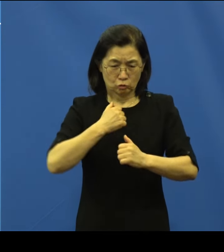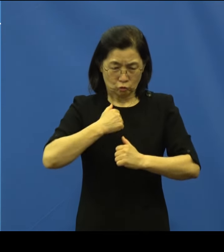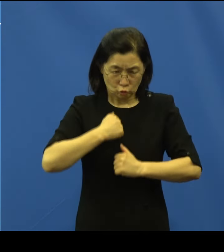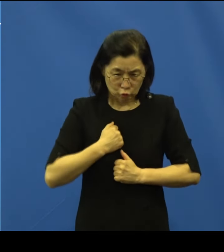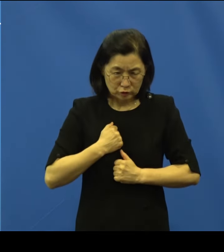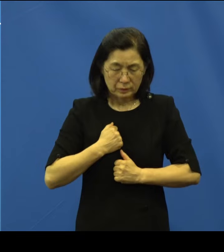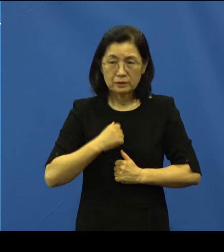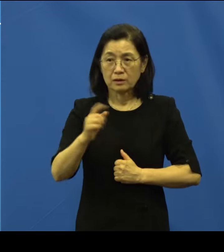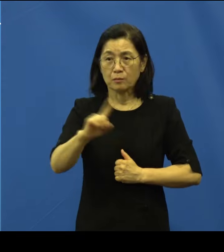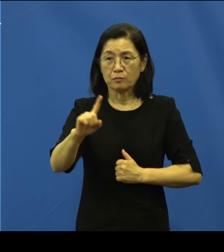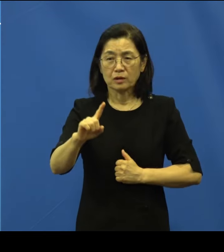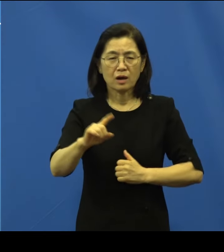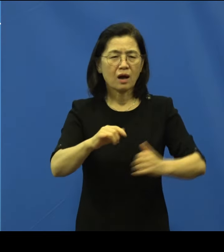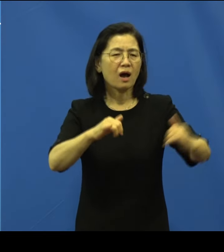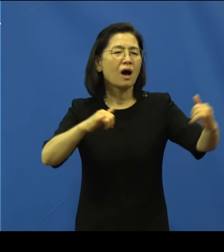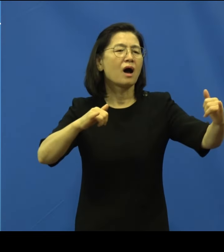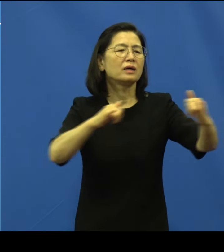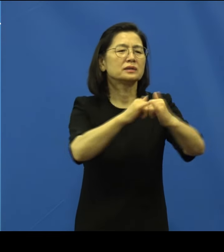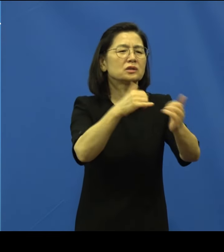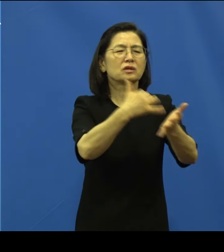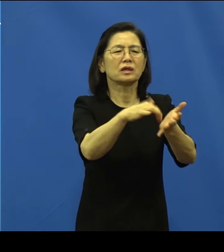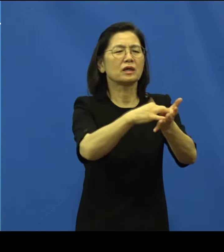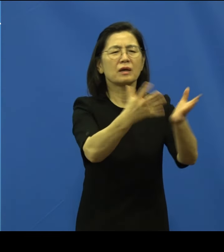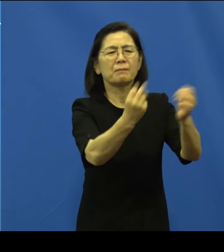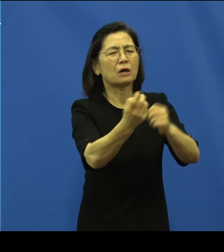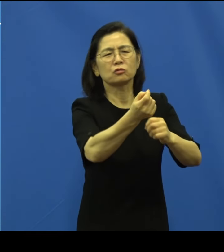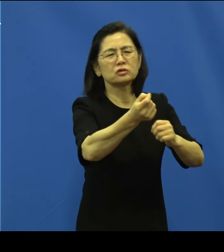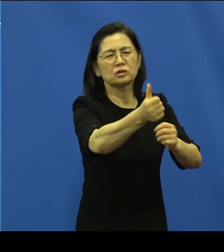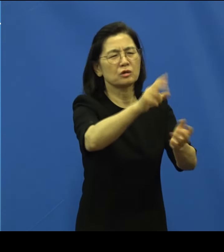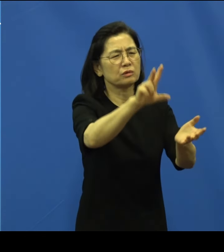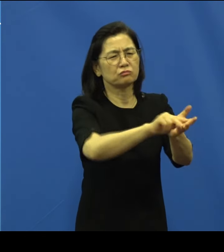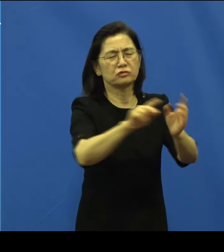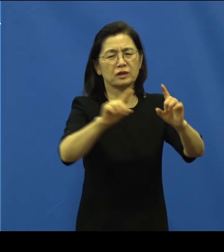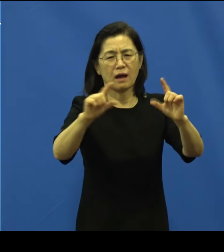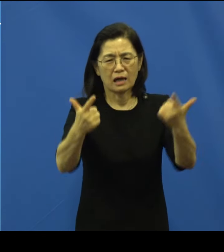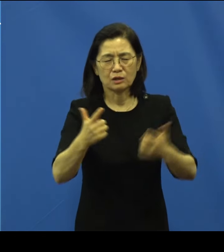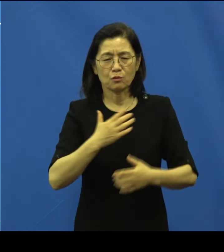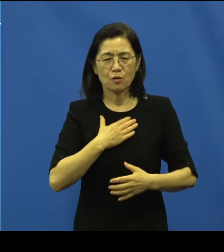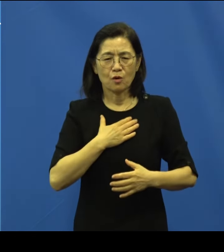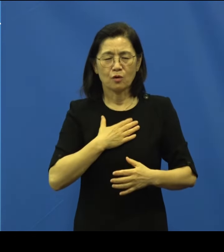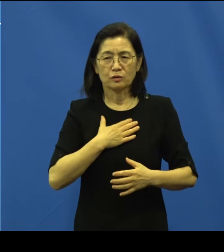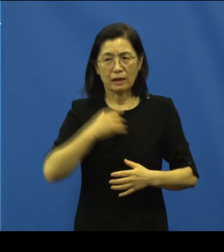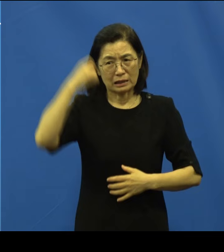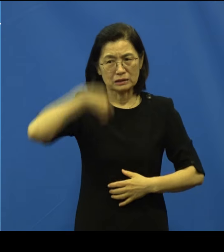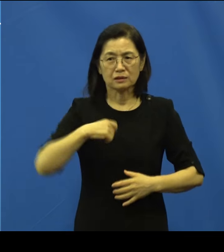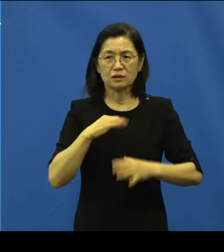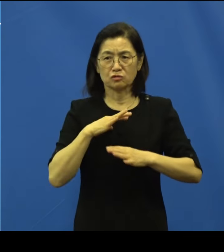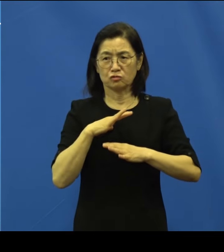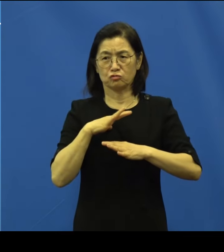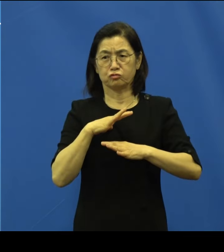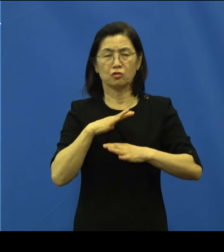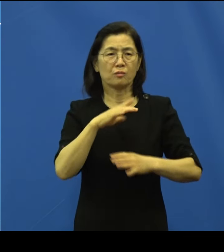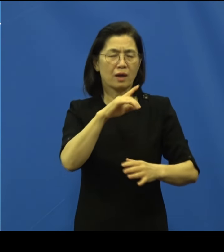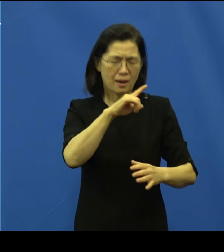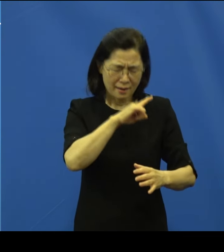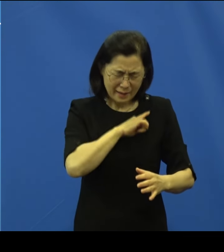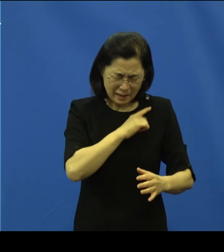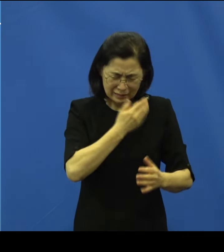두려움입니다. 두려움이 찾아오면 전쟁을 치를 수가 없습니다. 두려움이